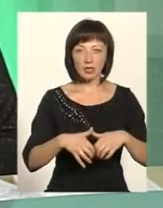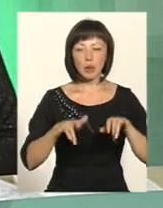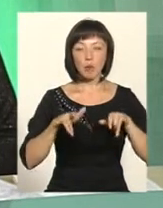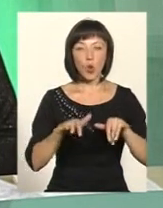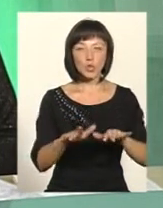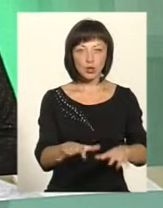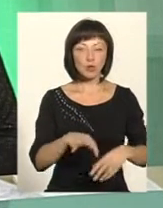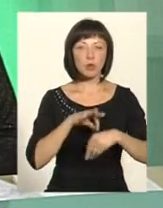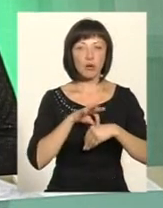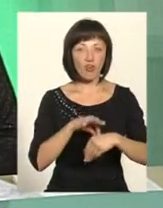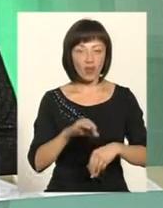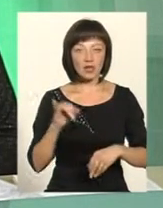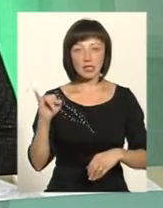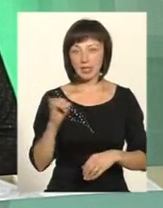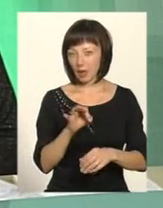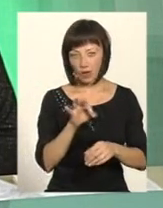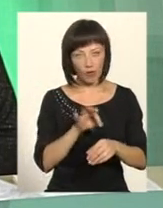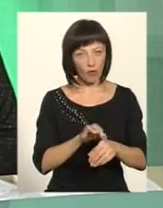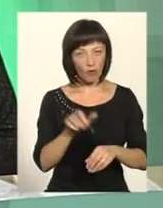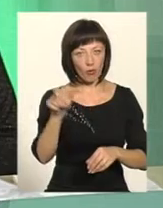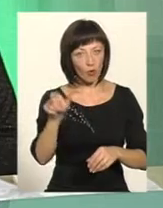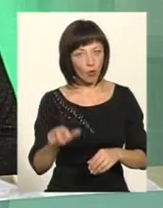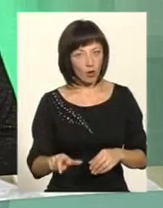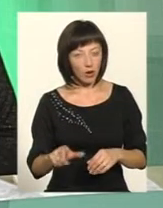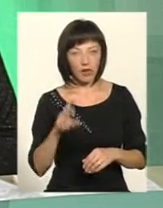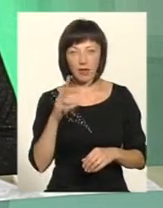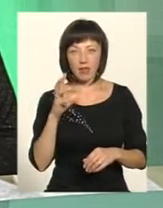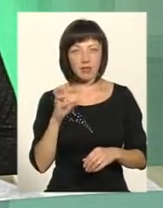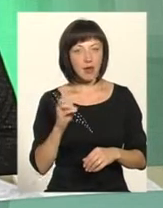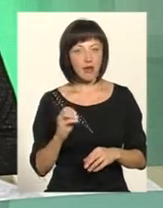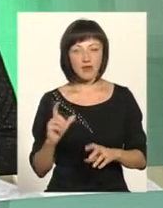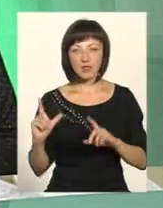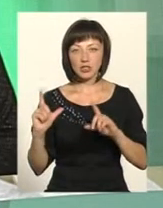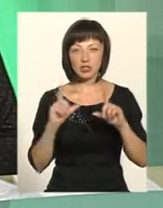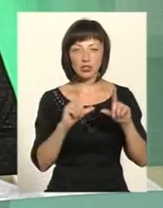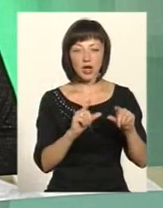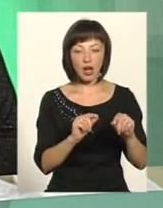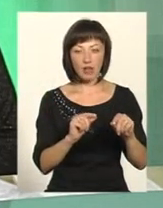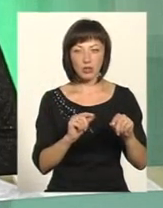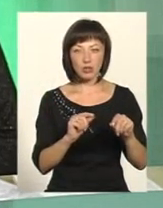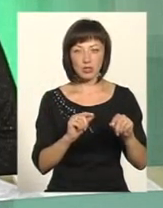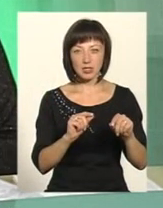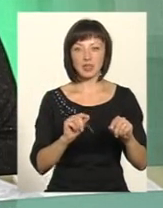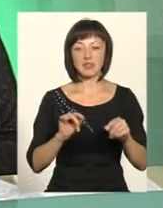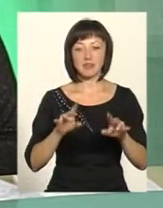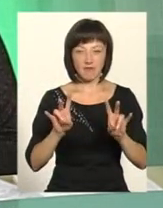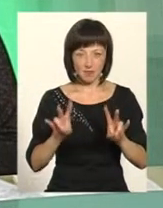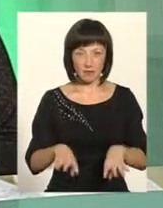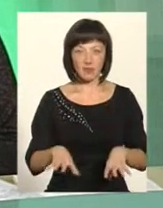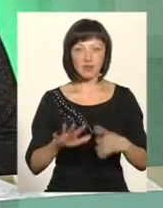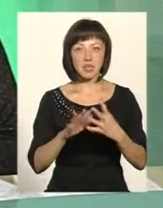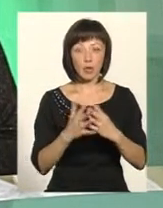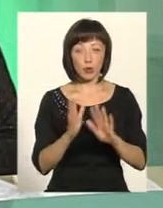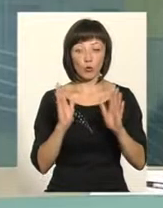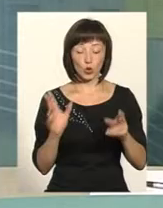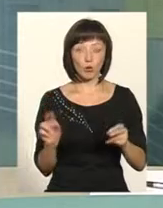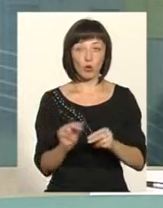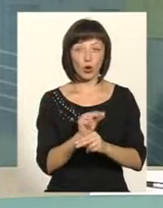і хворий, не від'їжджаючи, скажімо так, з населеного пункту, буде пролікований.